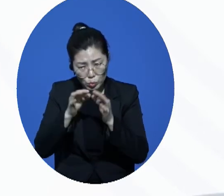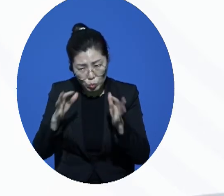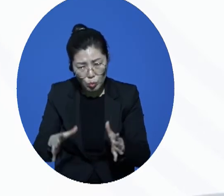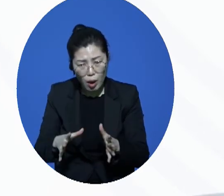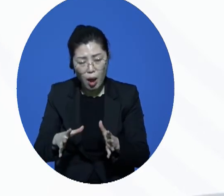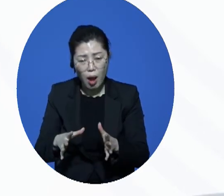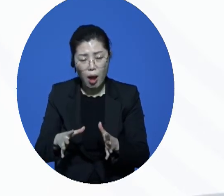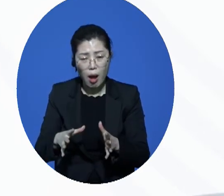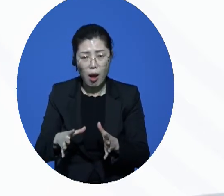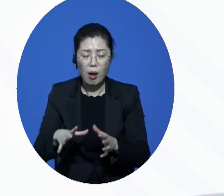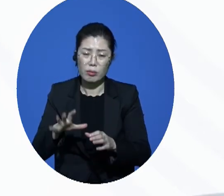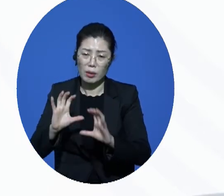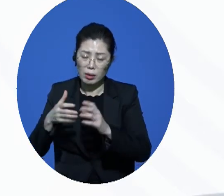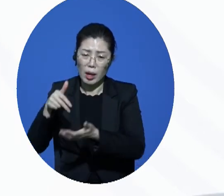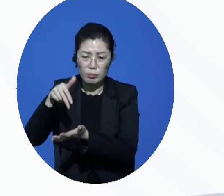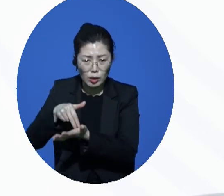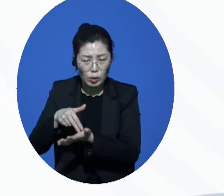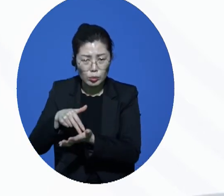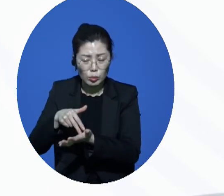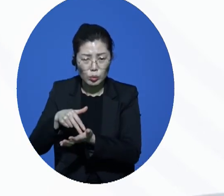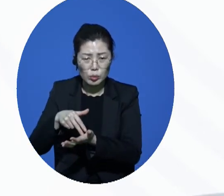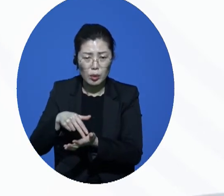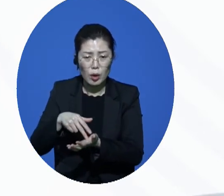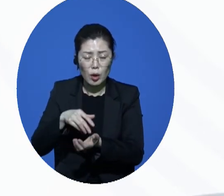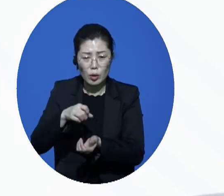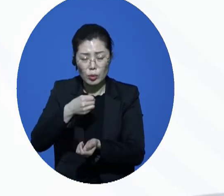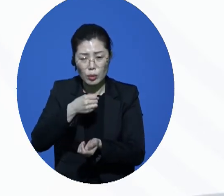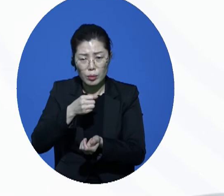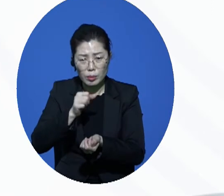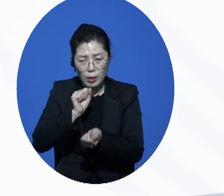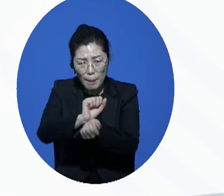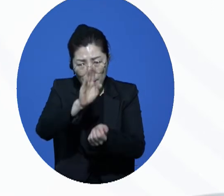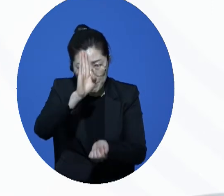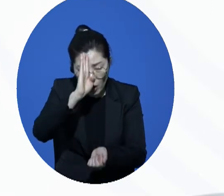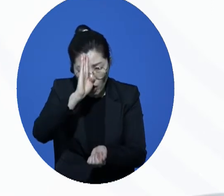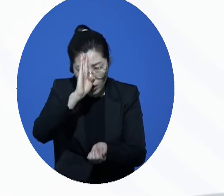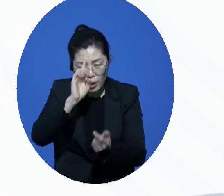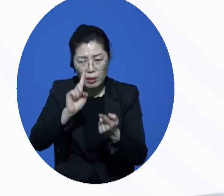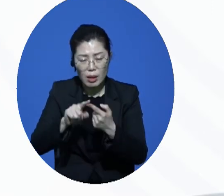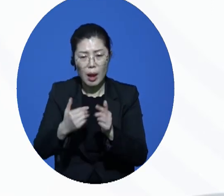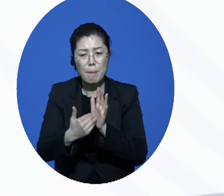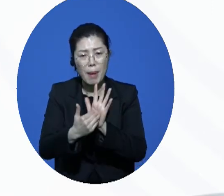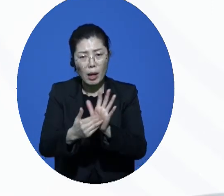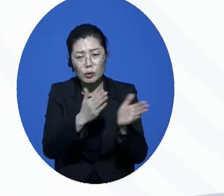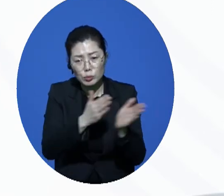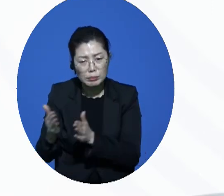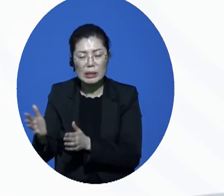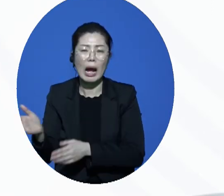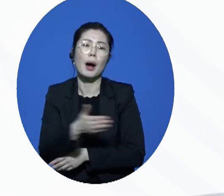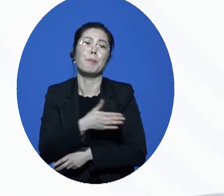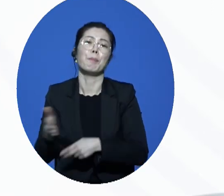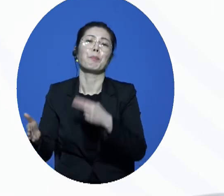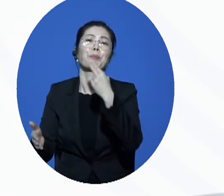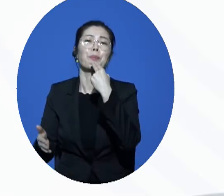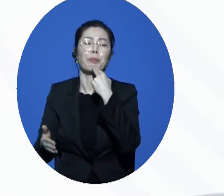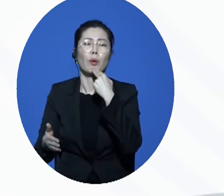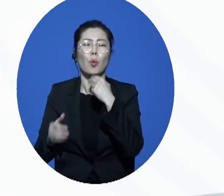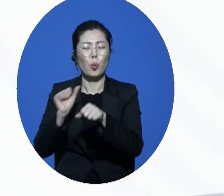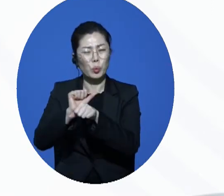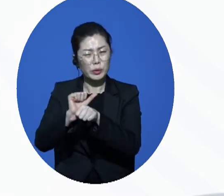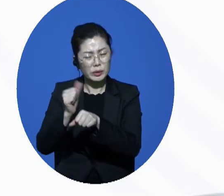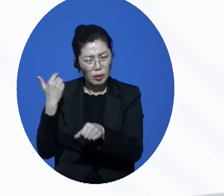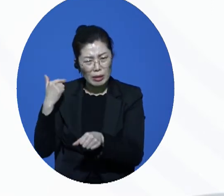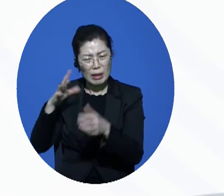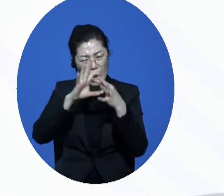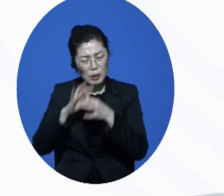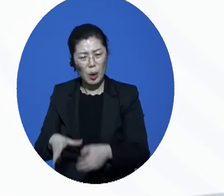하지 않았습니다. 정말 아무런 준비도 하지 않았습니다. 저희가 예상했던 것처럼 5년 동안 그렇게 수도 없이